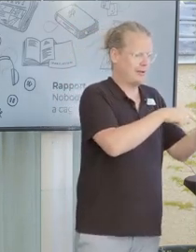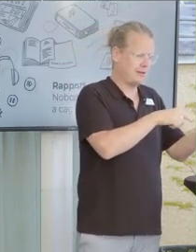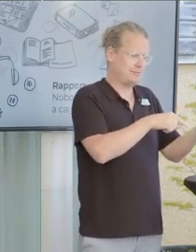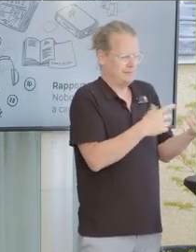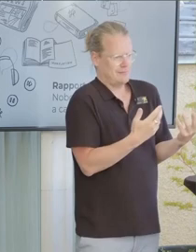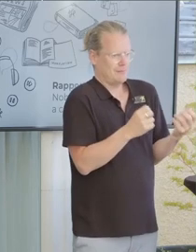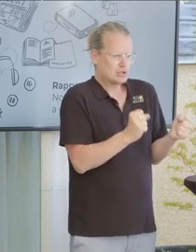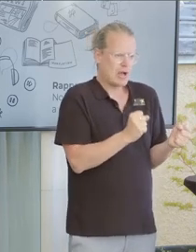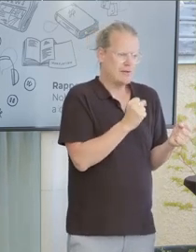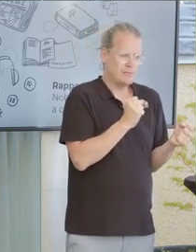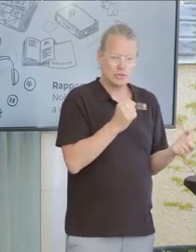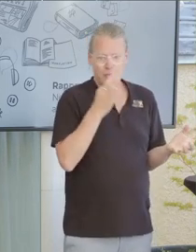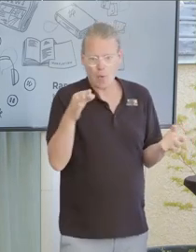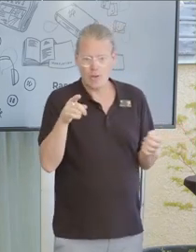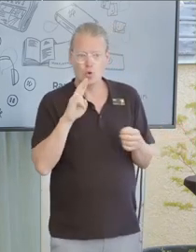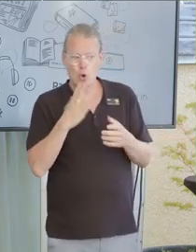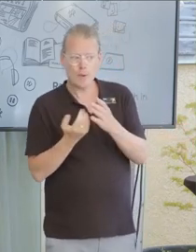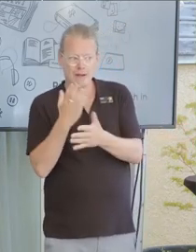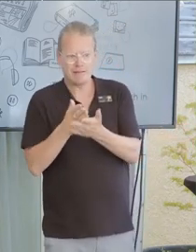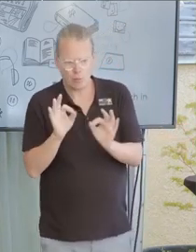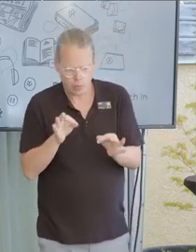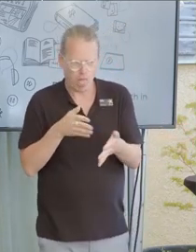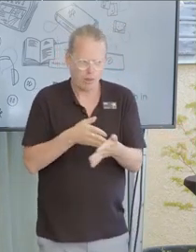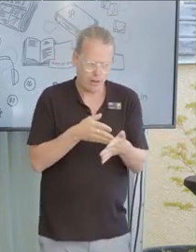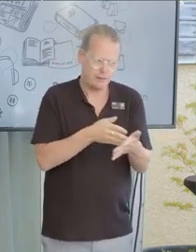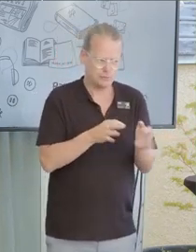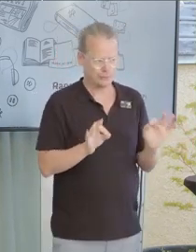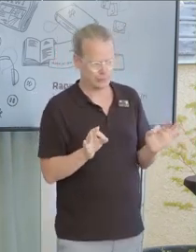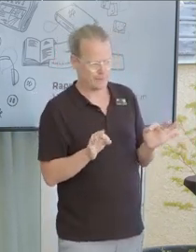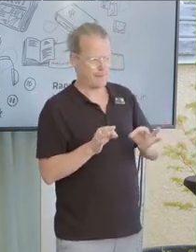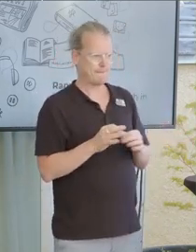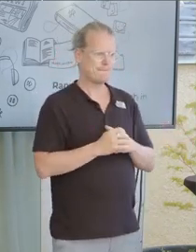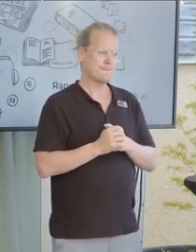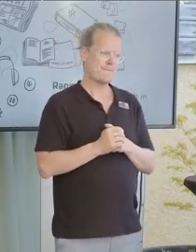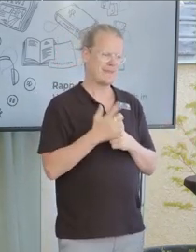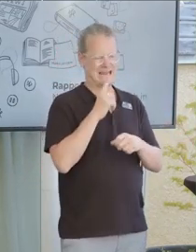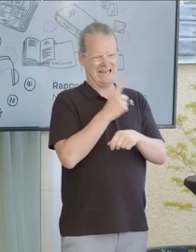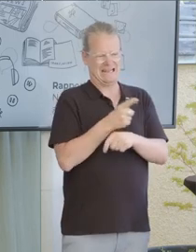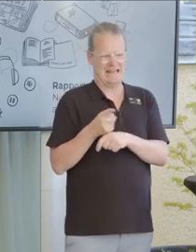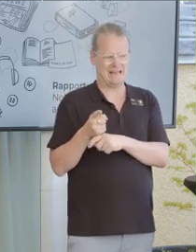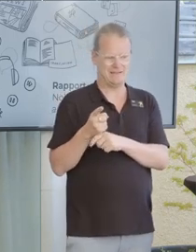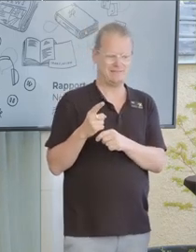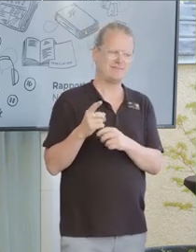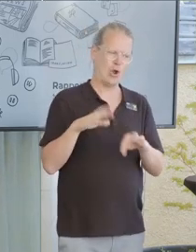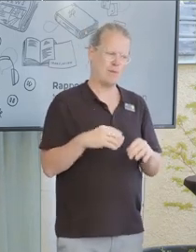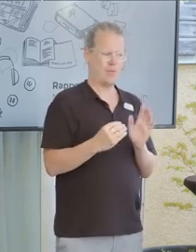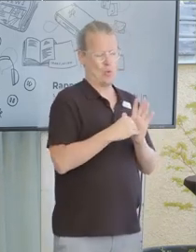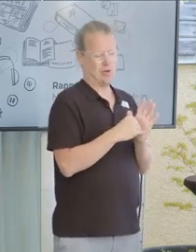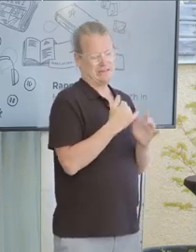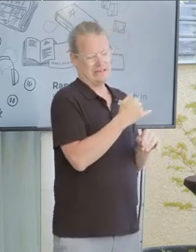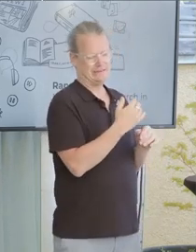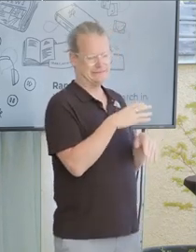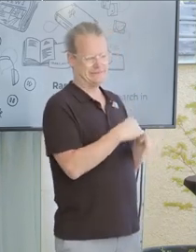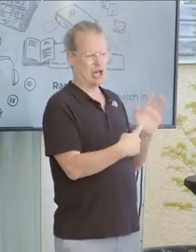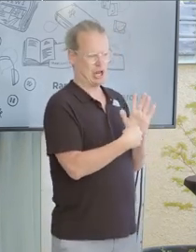upphovsrättslig fråga. Nu när du nämnde upphovsrättsdirektivet som genomfördes i svensk lag, och där finns det två stycken bestämmelser som